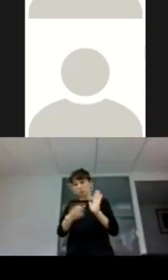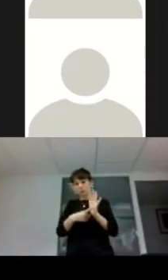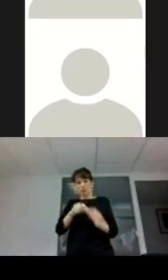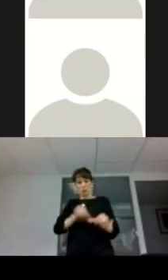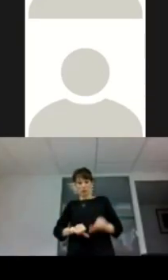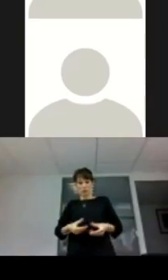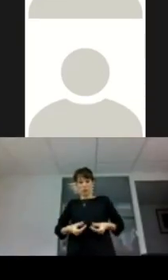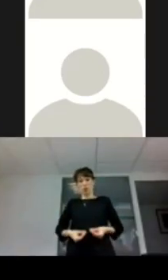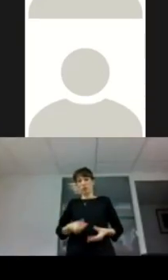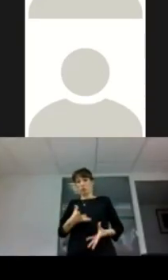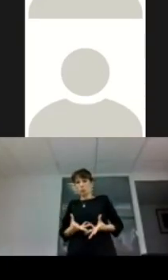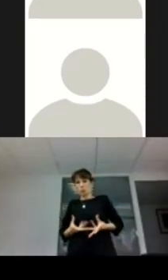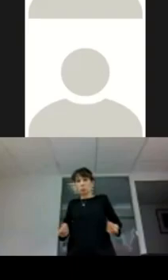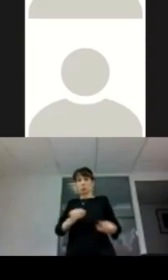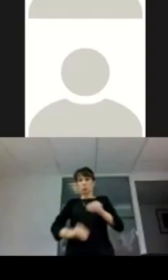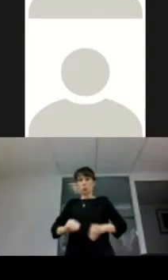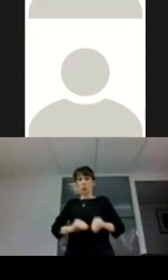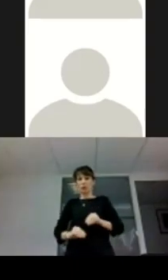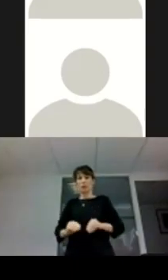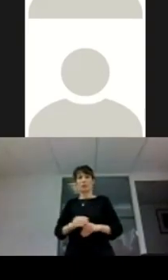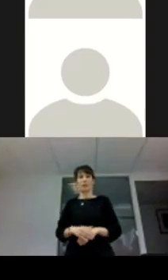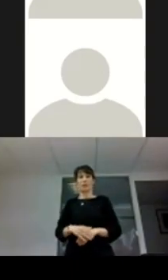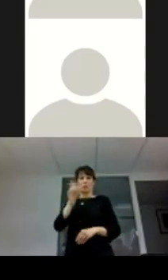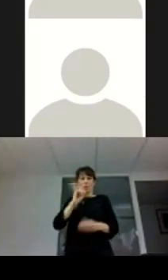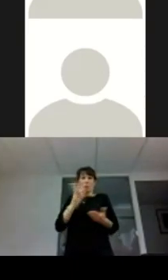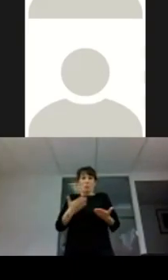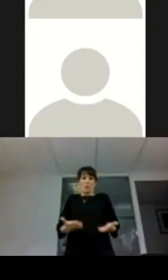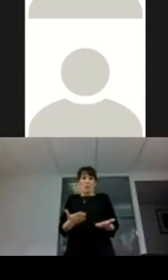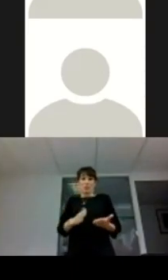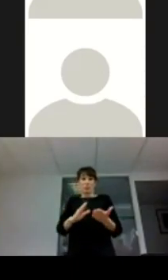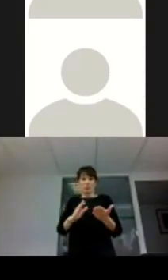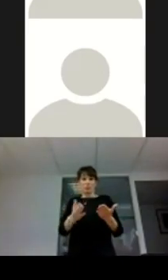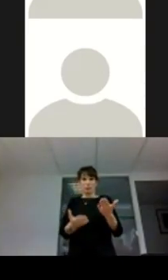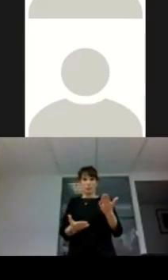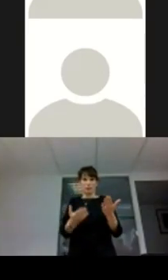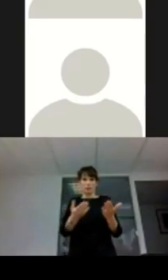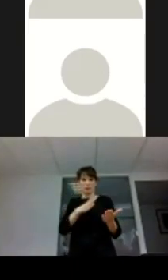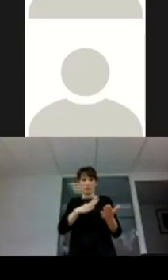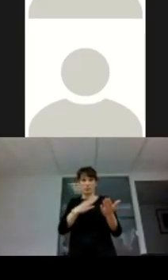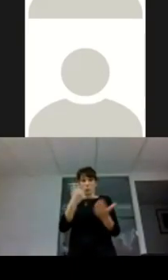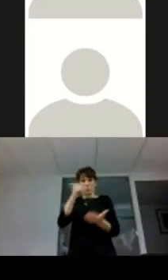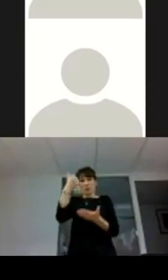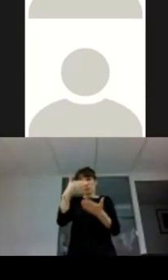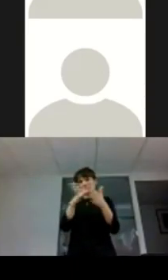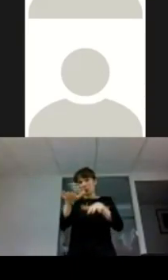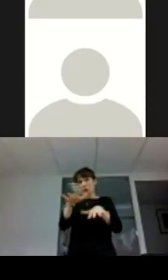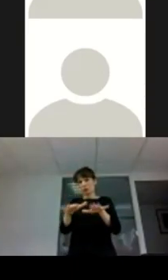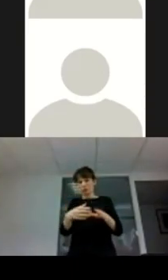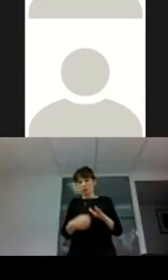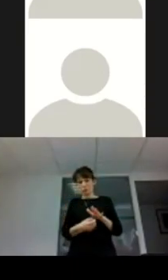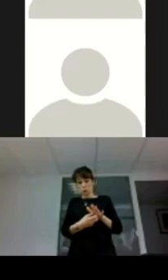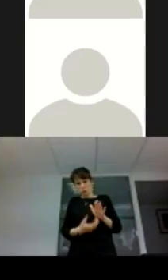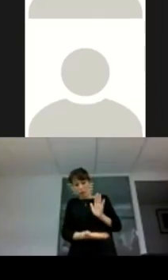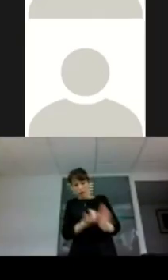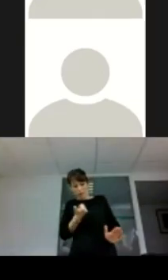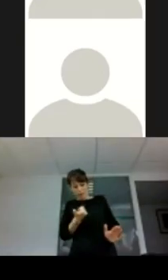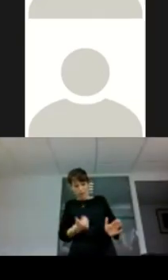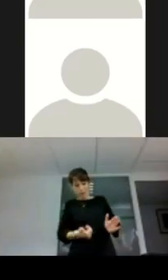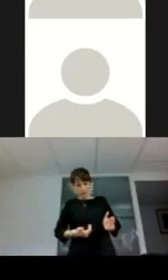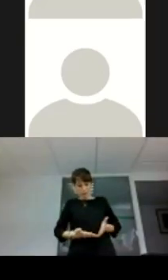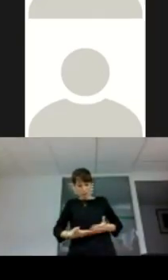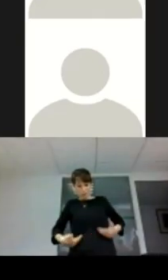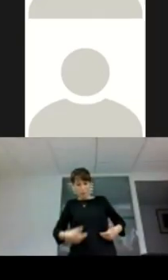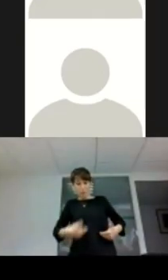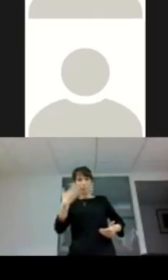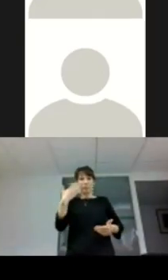reste indispensable pour obtenir la guérison, parce que c'est la seule façon aujourd'hui de retirer une tumeur